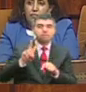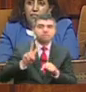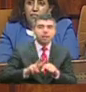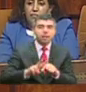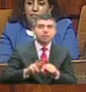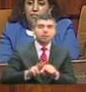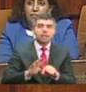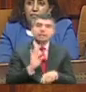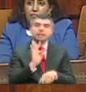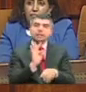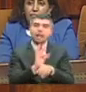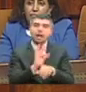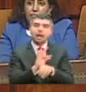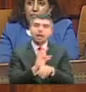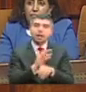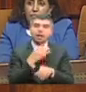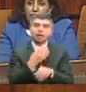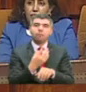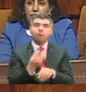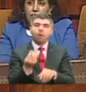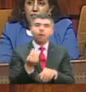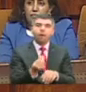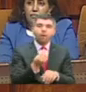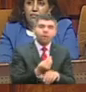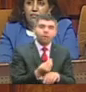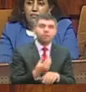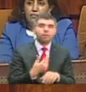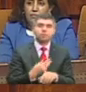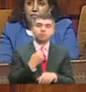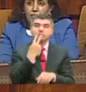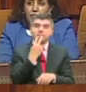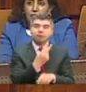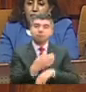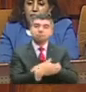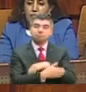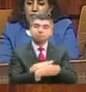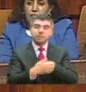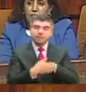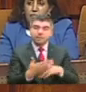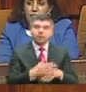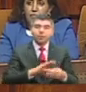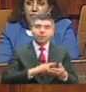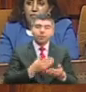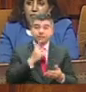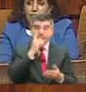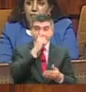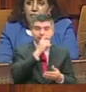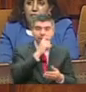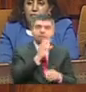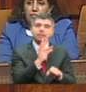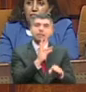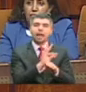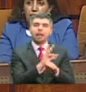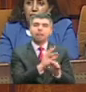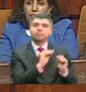على تعليم الأطفال ديالها رغم الظروف الصعبة والمعقدة المحيطة بهذه